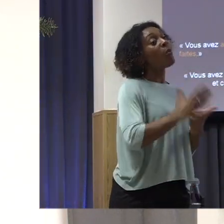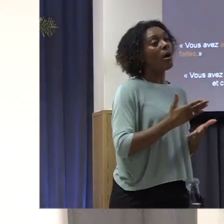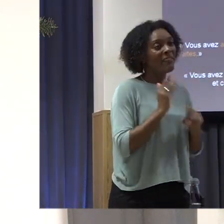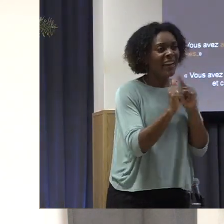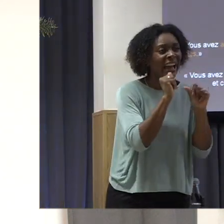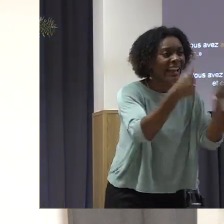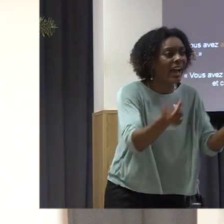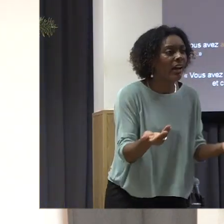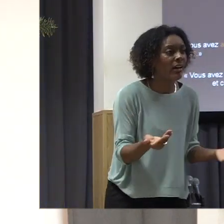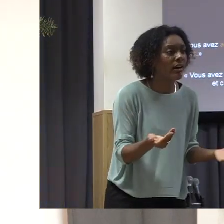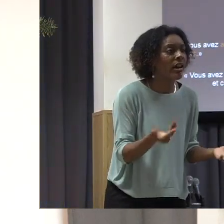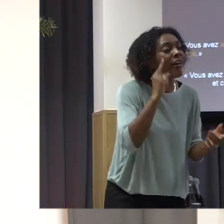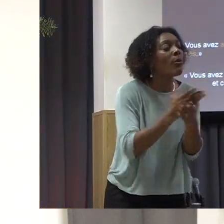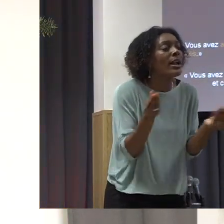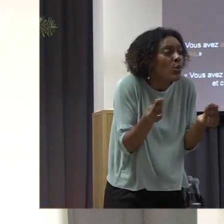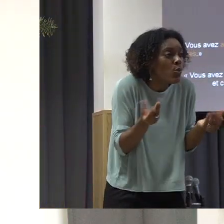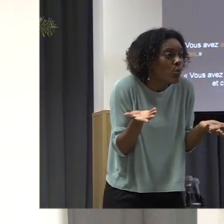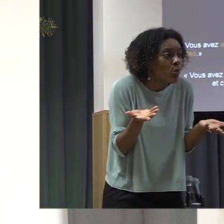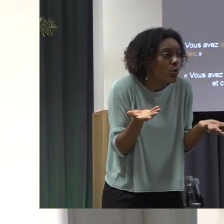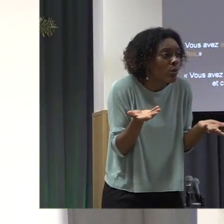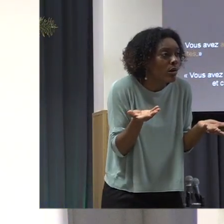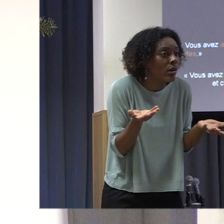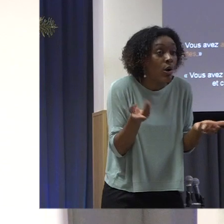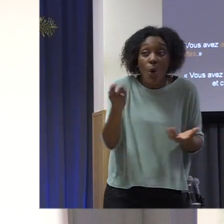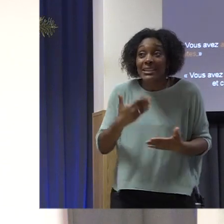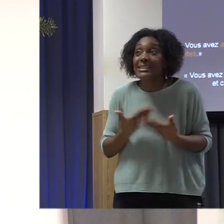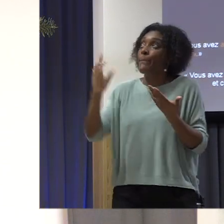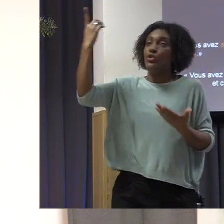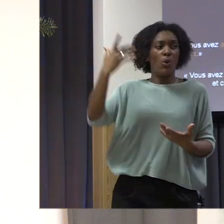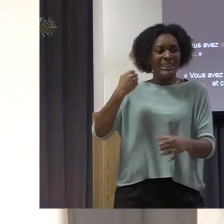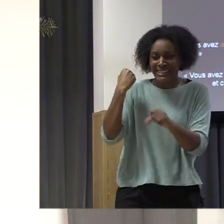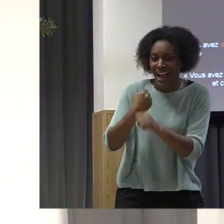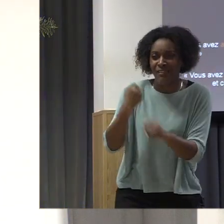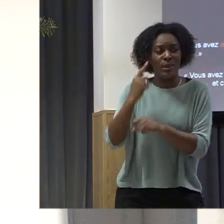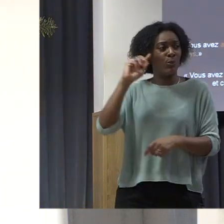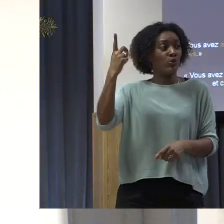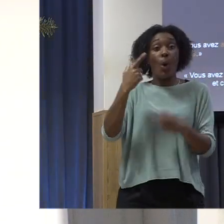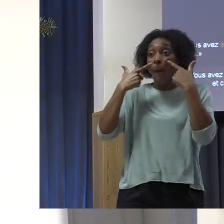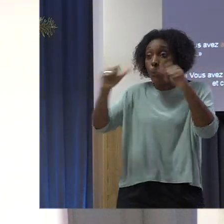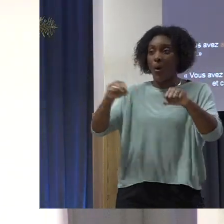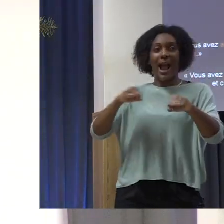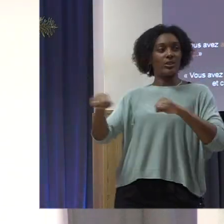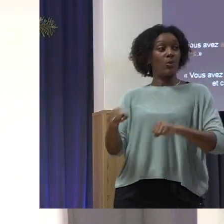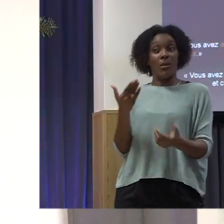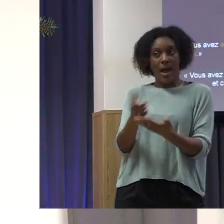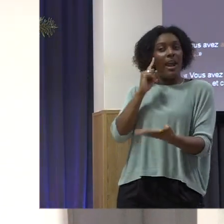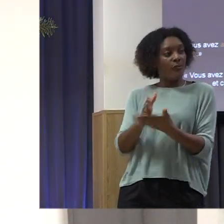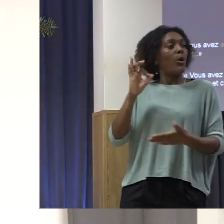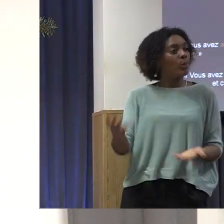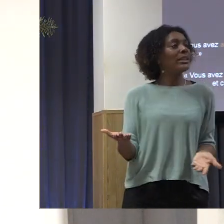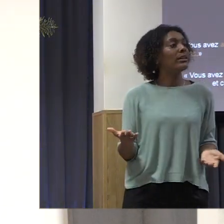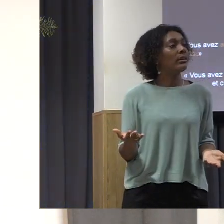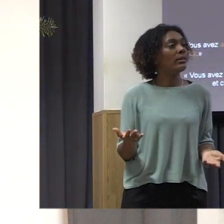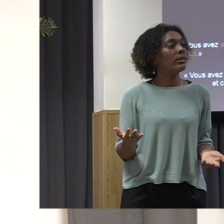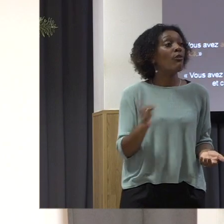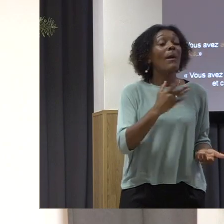foi, le travail de leur amour. Le travail de leur amour. Dans l'épître de Jean, il nous est dit, n'aimez pas simplement en